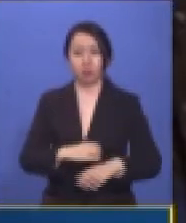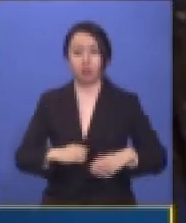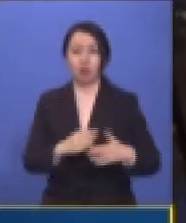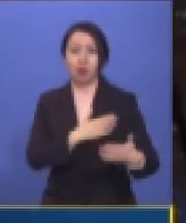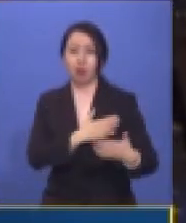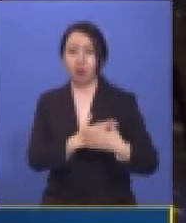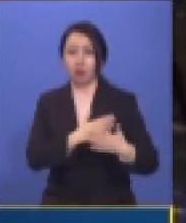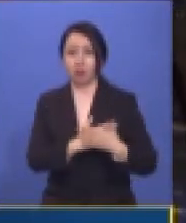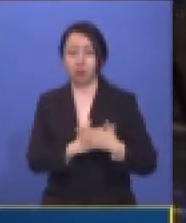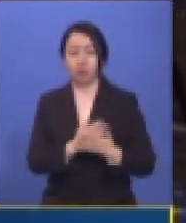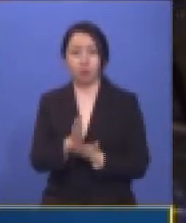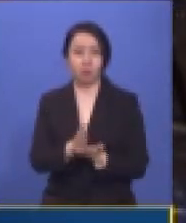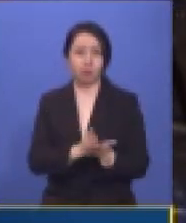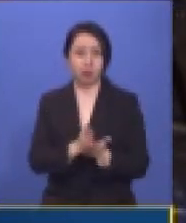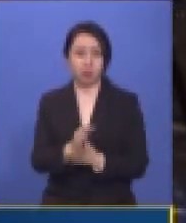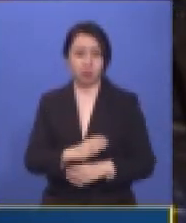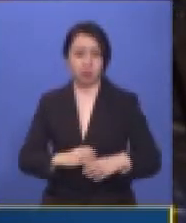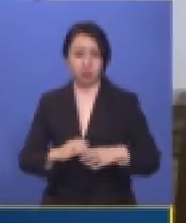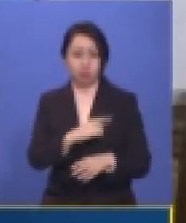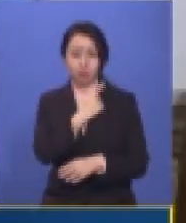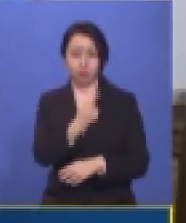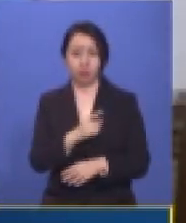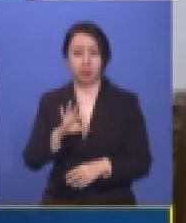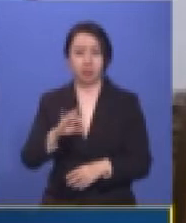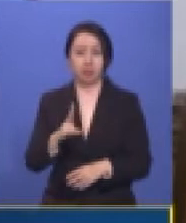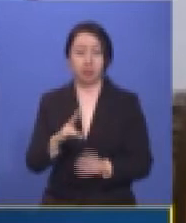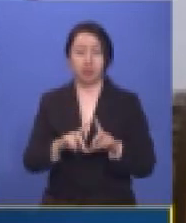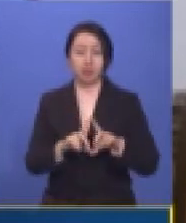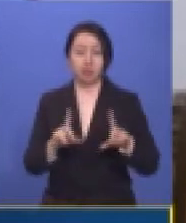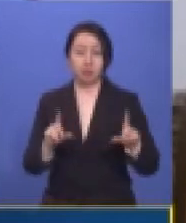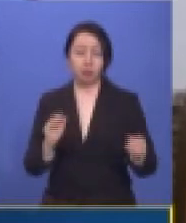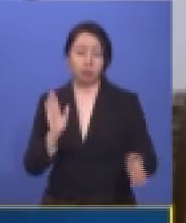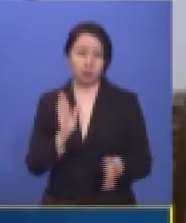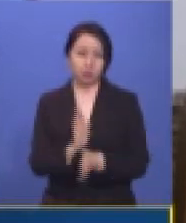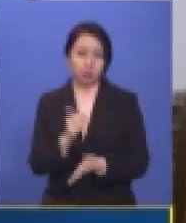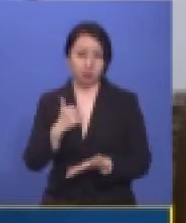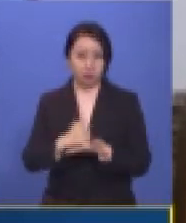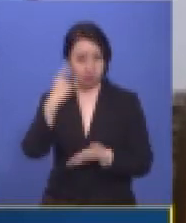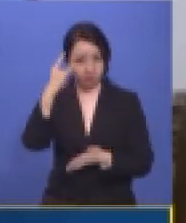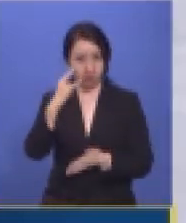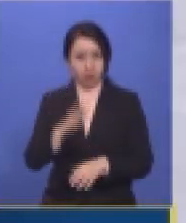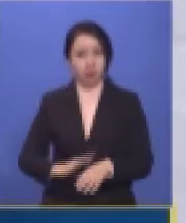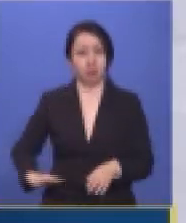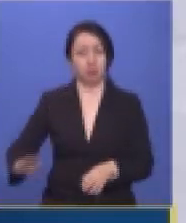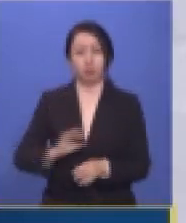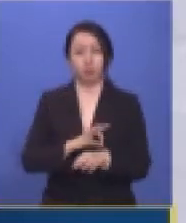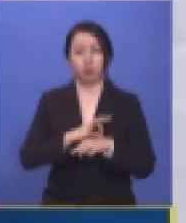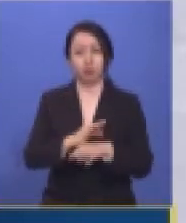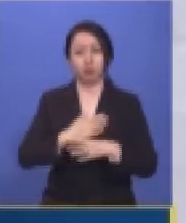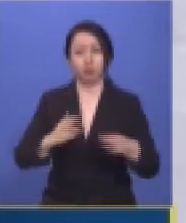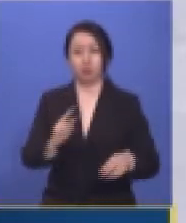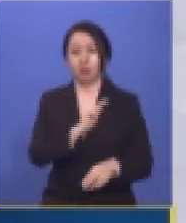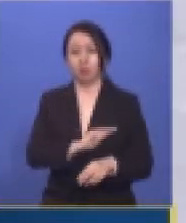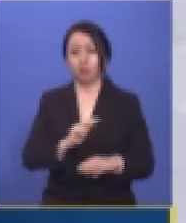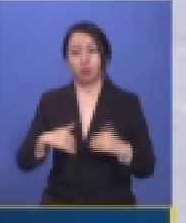Активно модернизируется политическая система и укрепляются социальные институты. По поручению президента страны агентством проводится большая работа